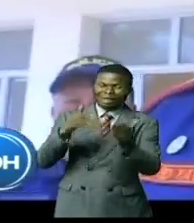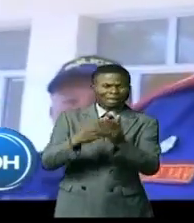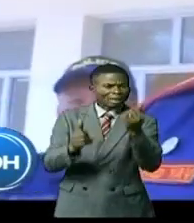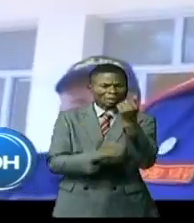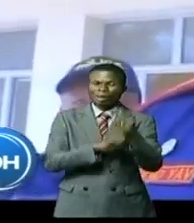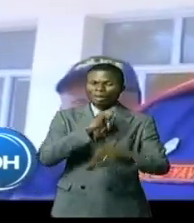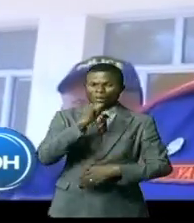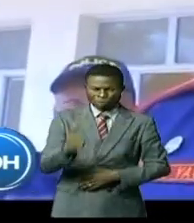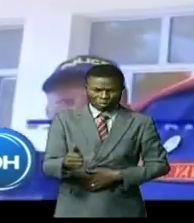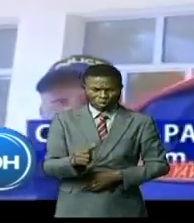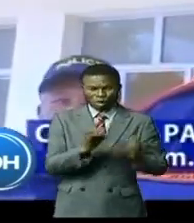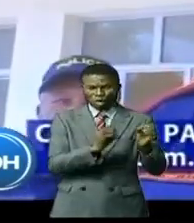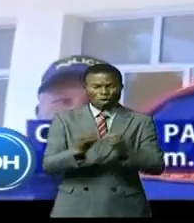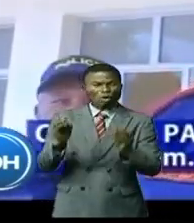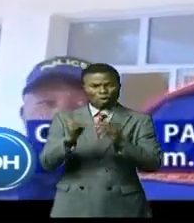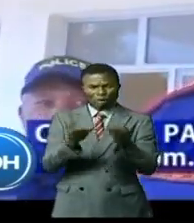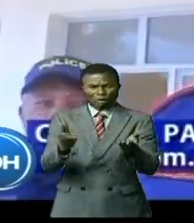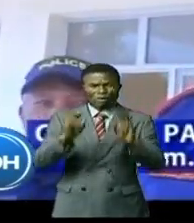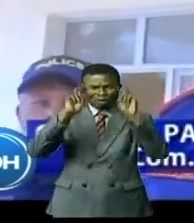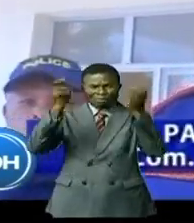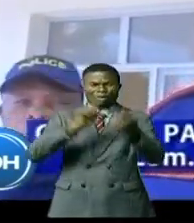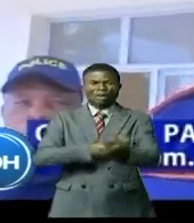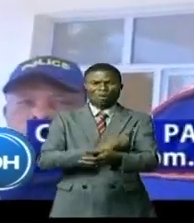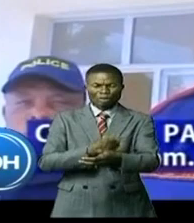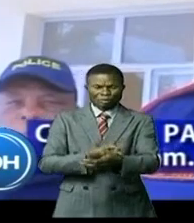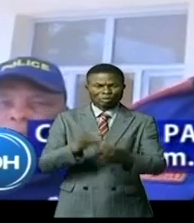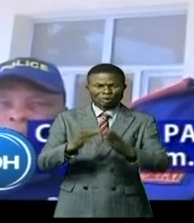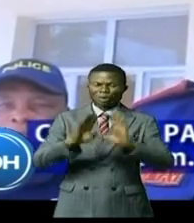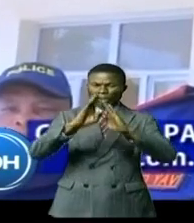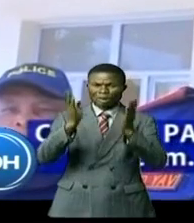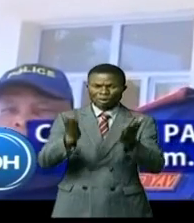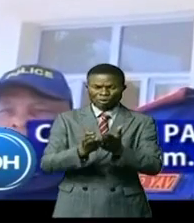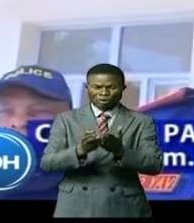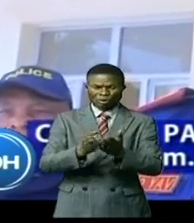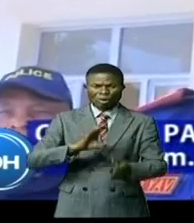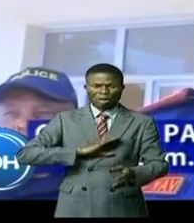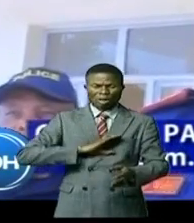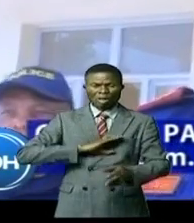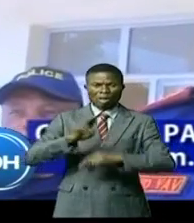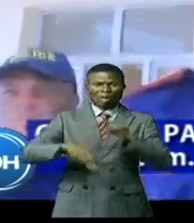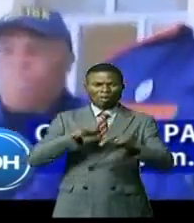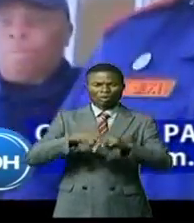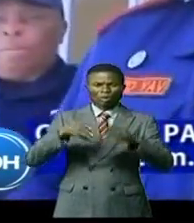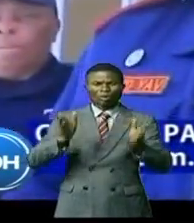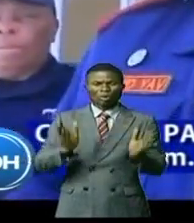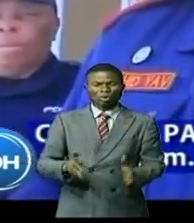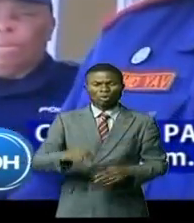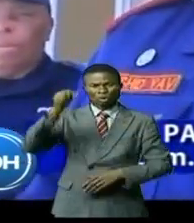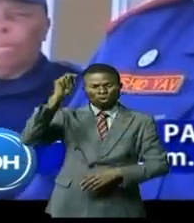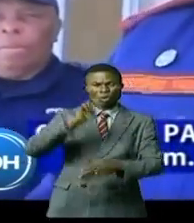une parade ici à Goma avec tous les éléments de la police et du Nord Kivu.